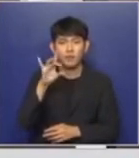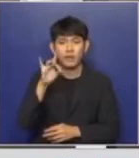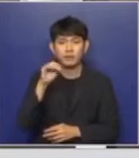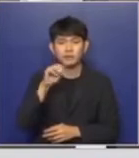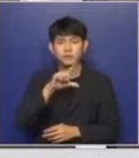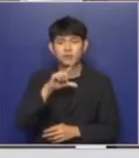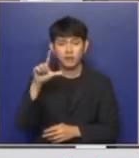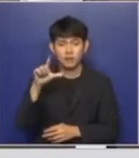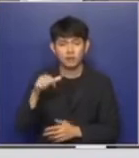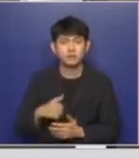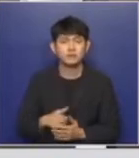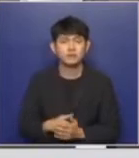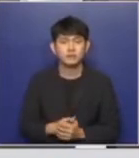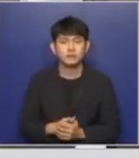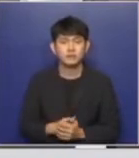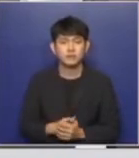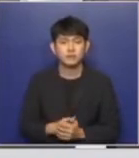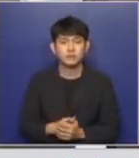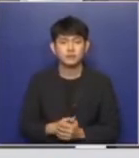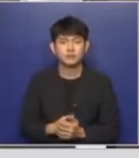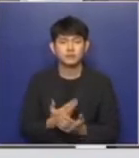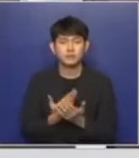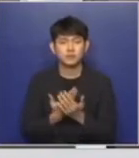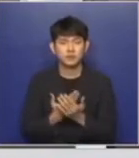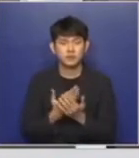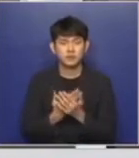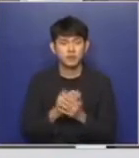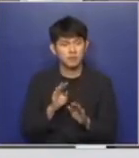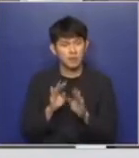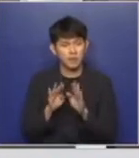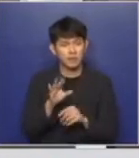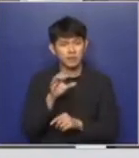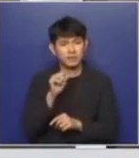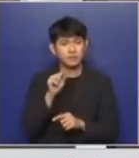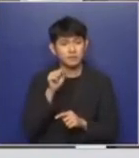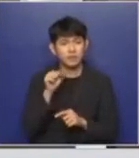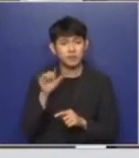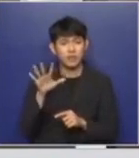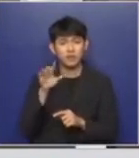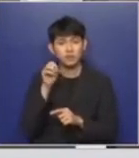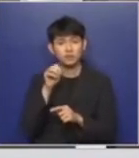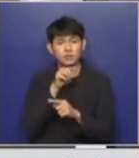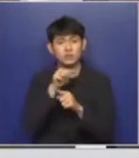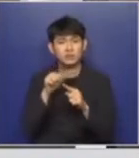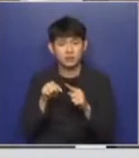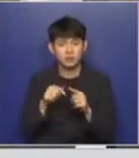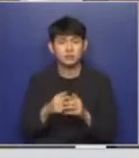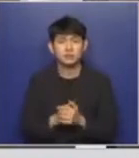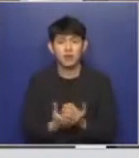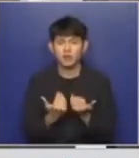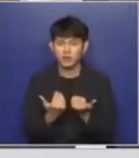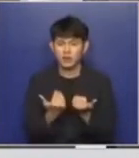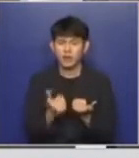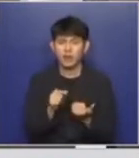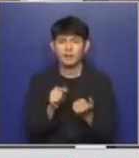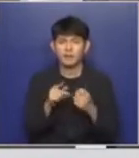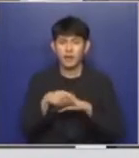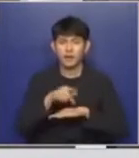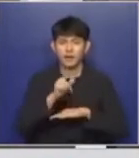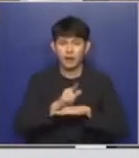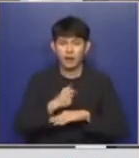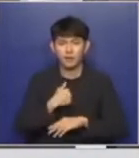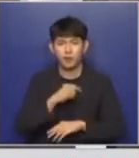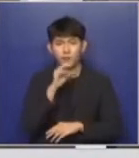674,680 ล้านบาทคิดเฉลี่ยอัตรา 20.50% ตรงนี้นะครับท่านประธานที่เคารพที่ผม